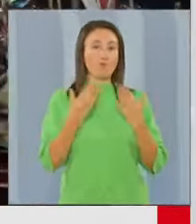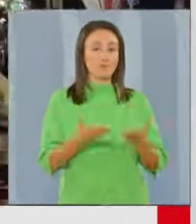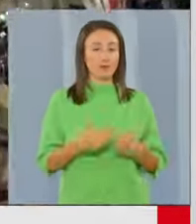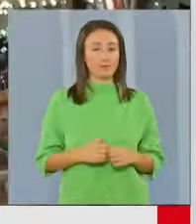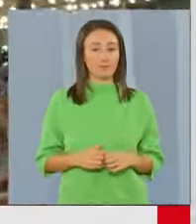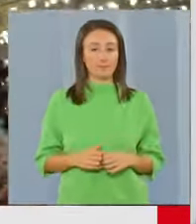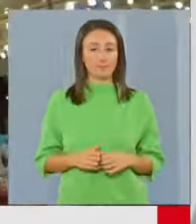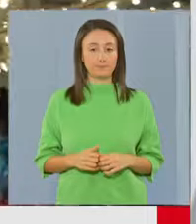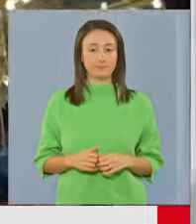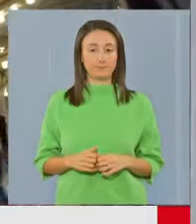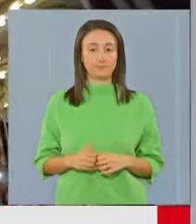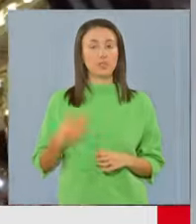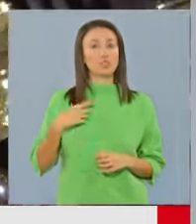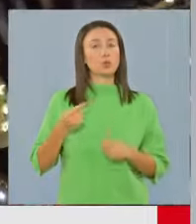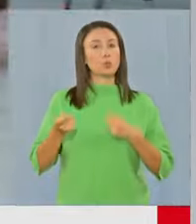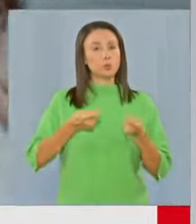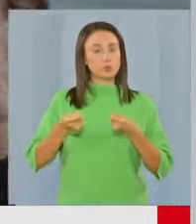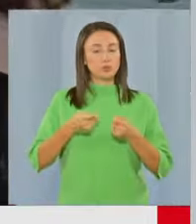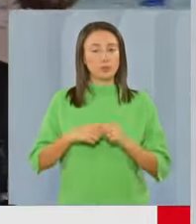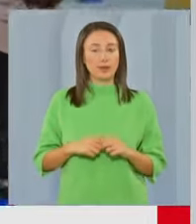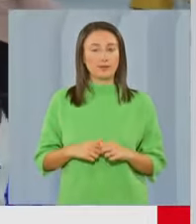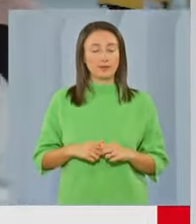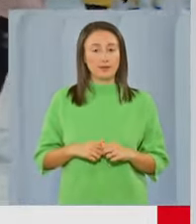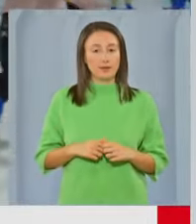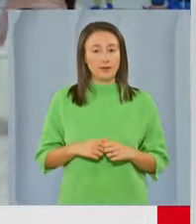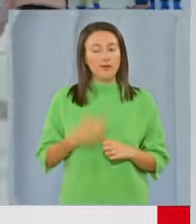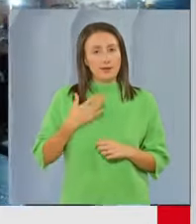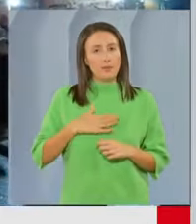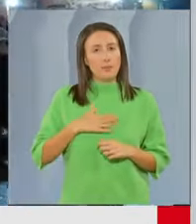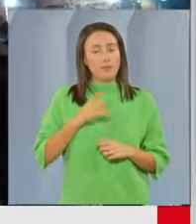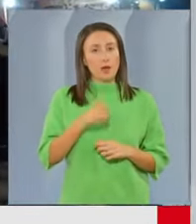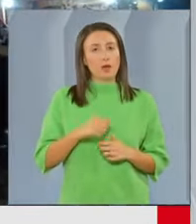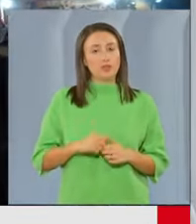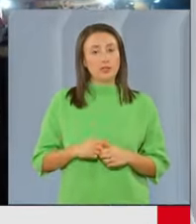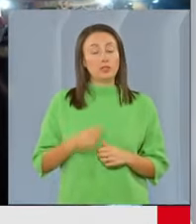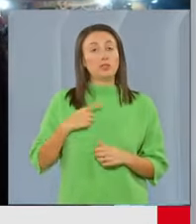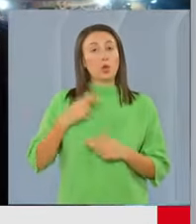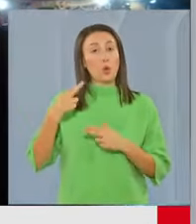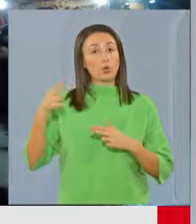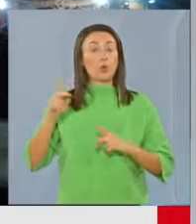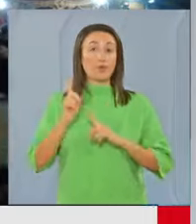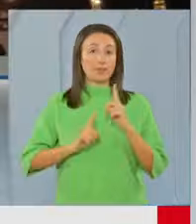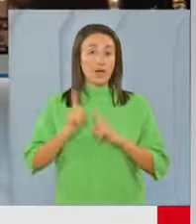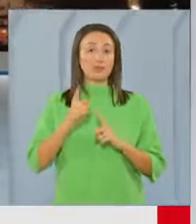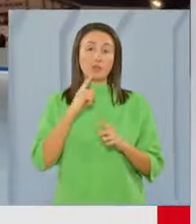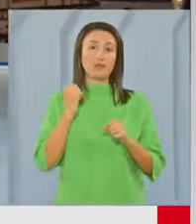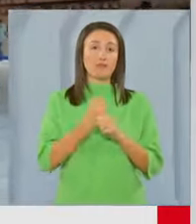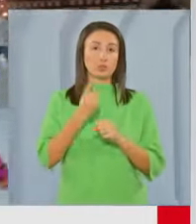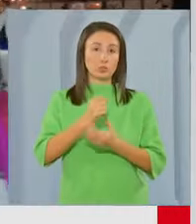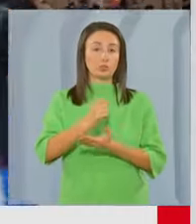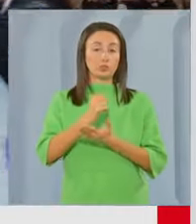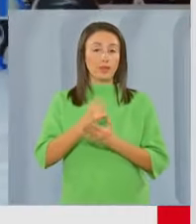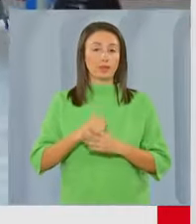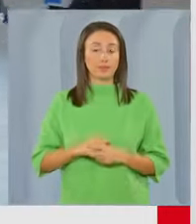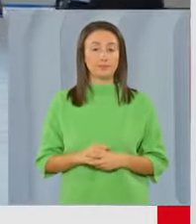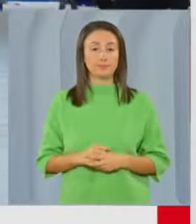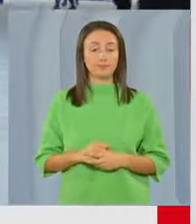de eu știu reclame cât mai atractive și atunci în continuare dacă și ar face un buget